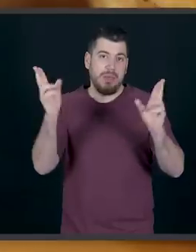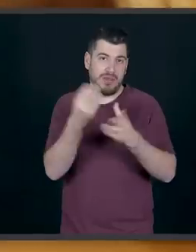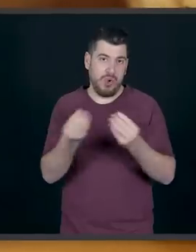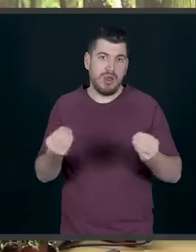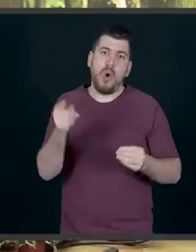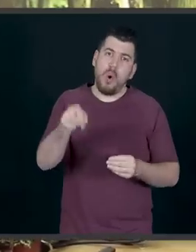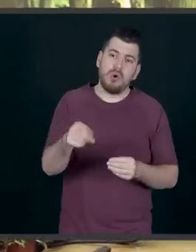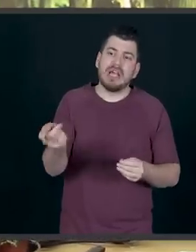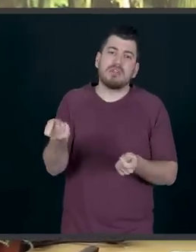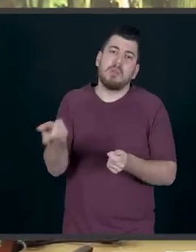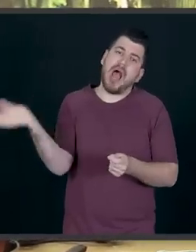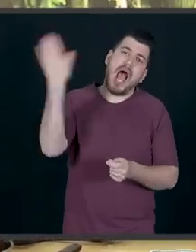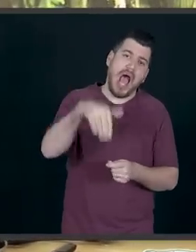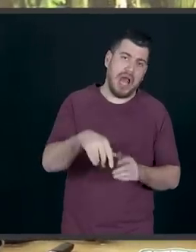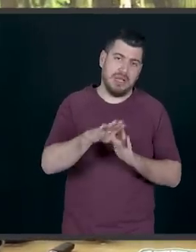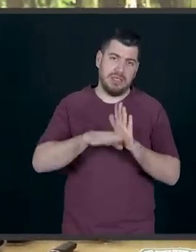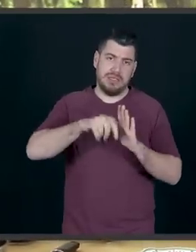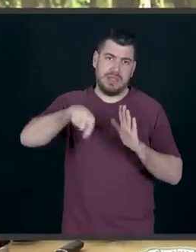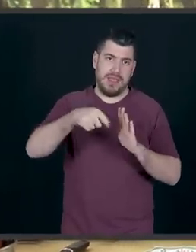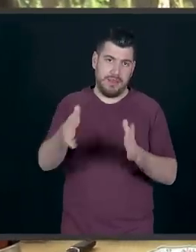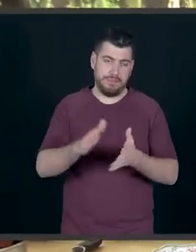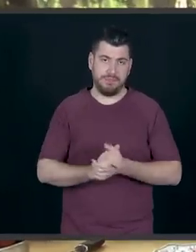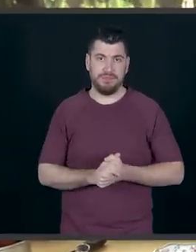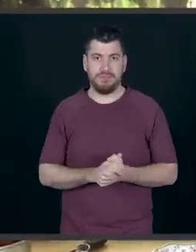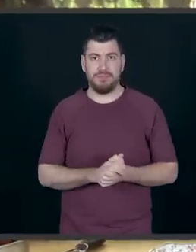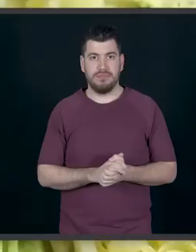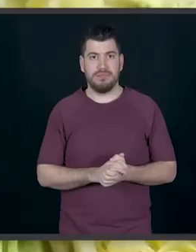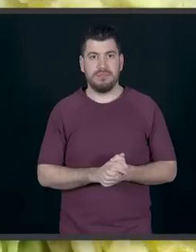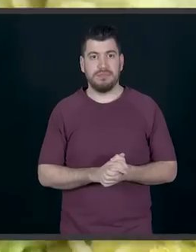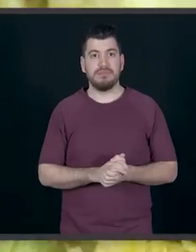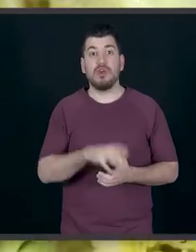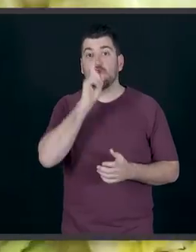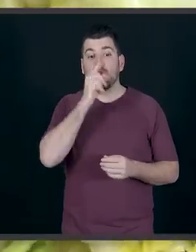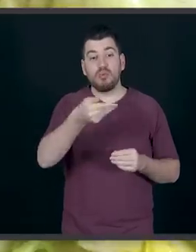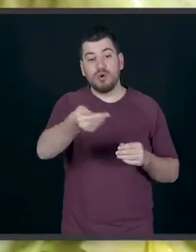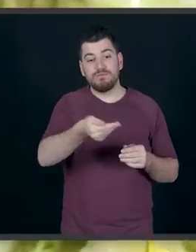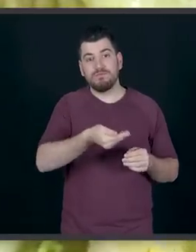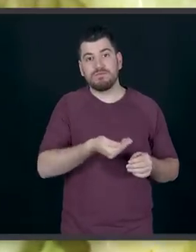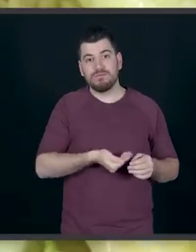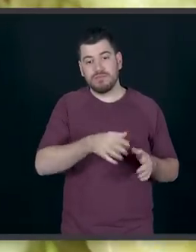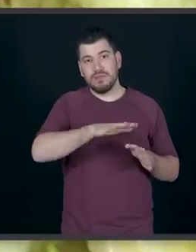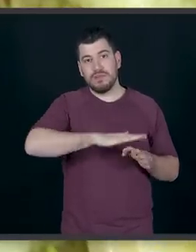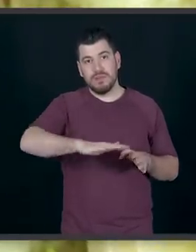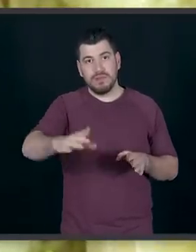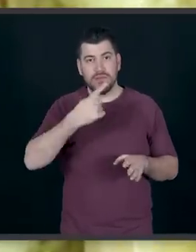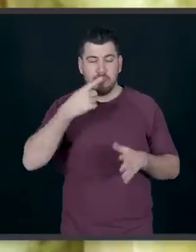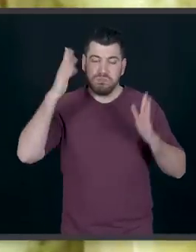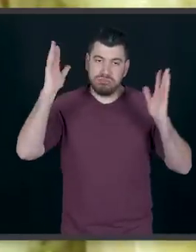το χρησιμοποιήσετε σε μια άλλη συνταγή. Λοιπόν, έτσι όπως είναι θα ρίξω το κοτόπουλο από πάνω. Πω!